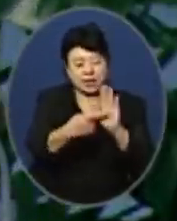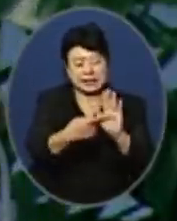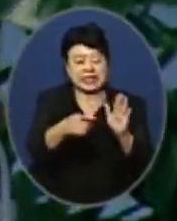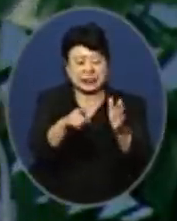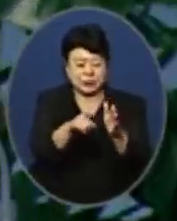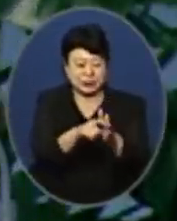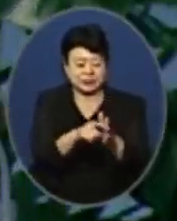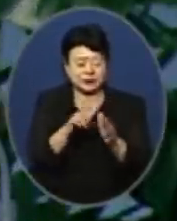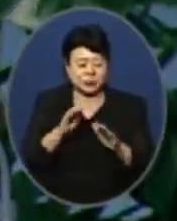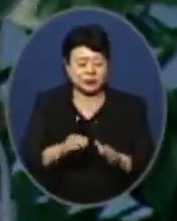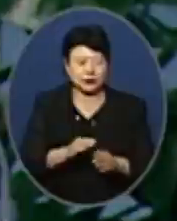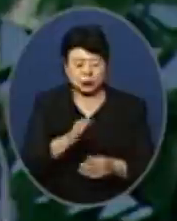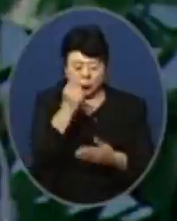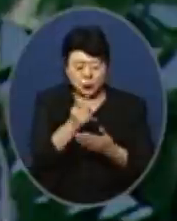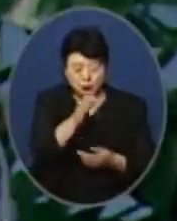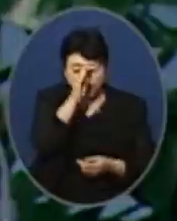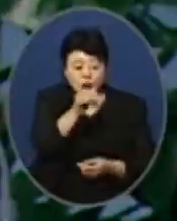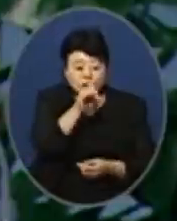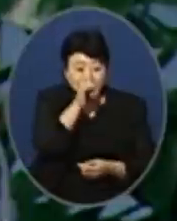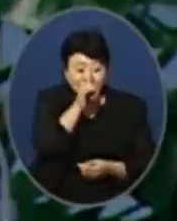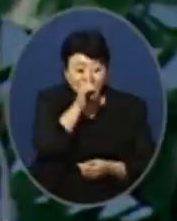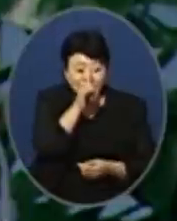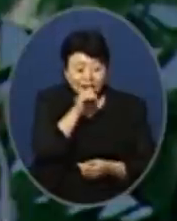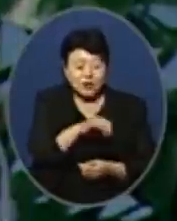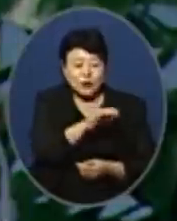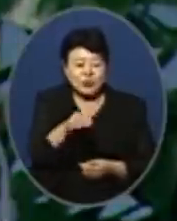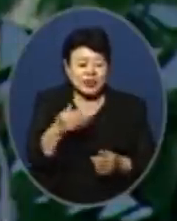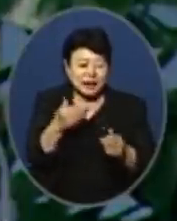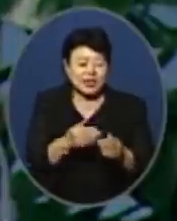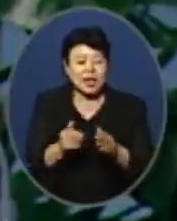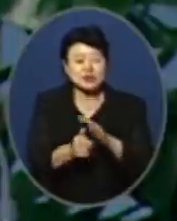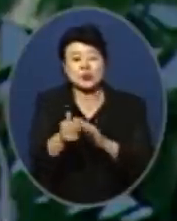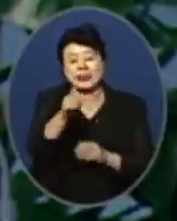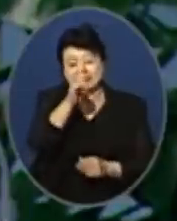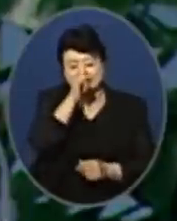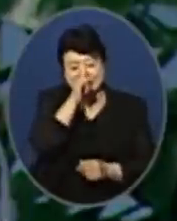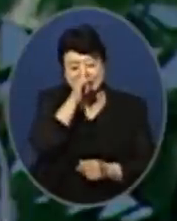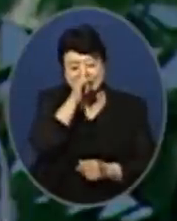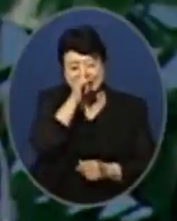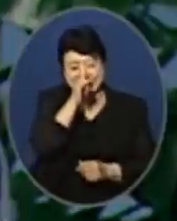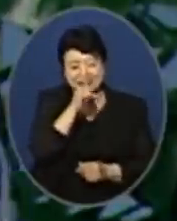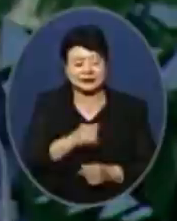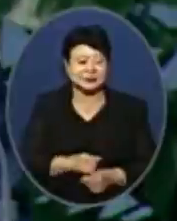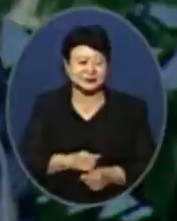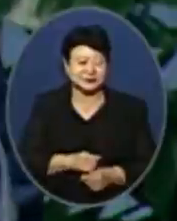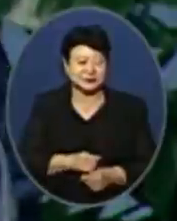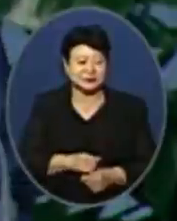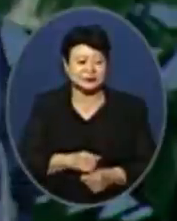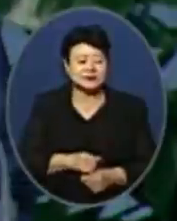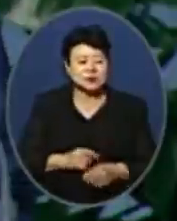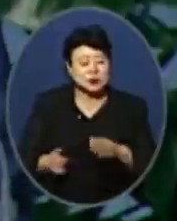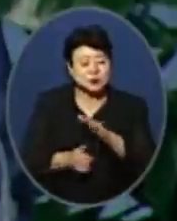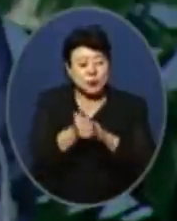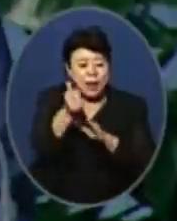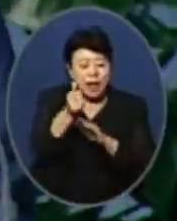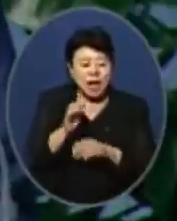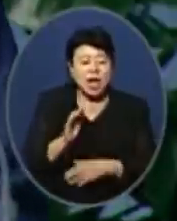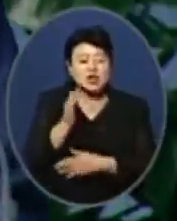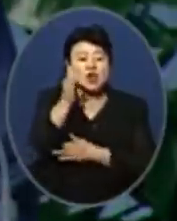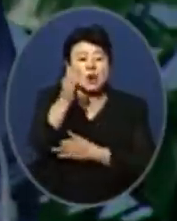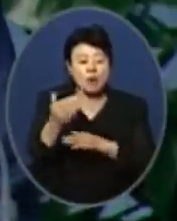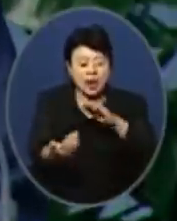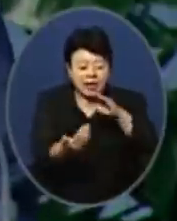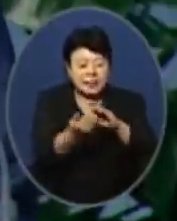나타내기 위해서 오는 병도 있다고 했습니다. 우리에게 소망이 있습니다. 그 유일한 소망은 바로 영광의